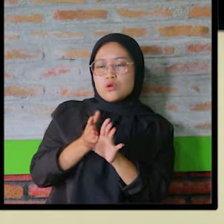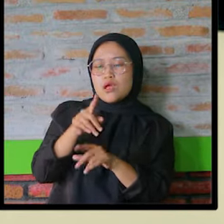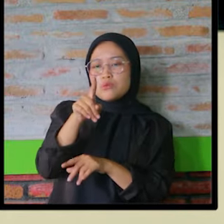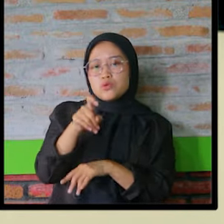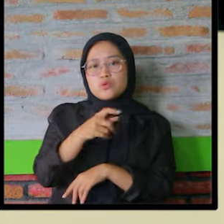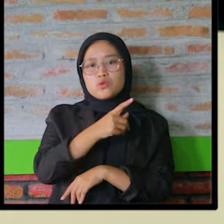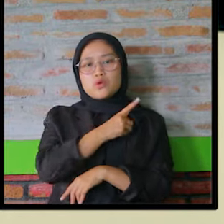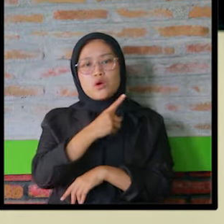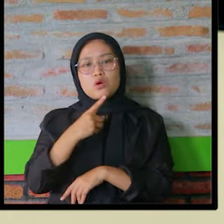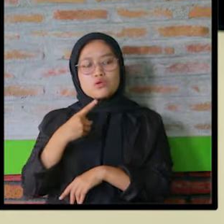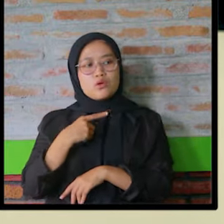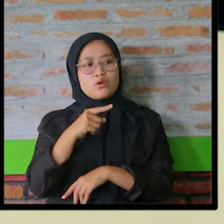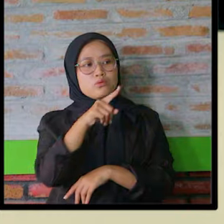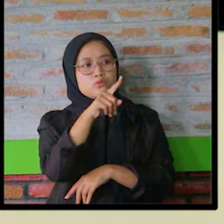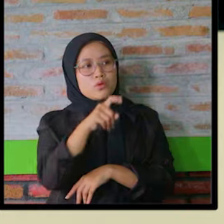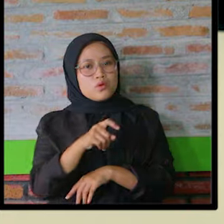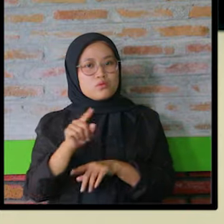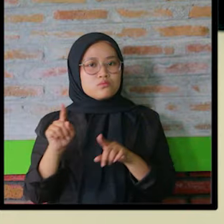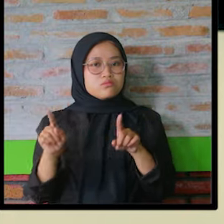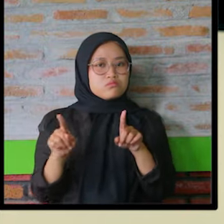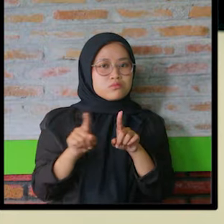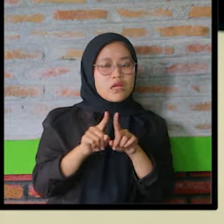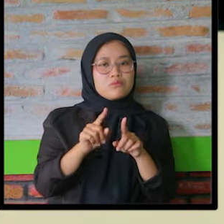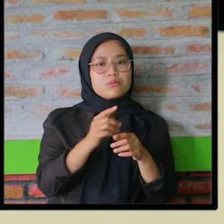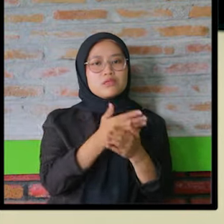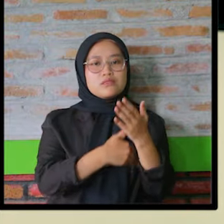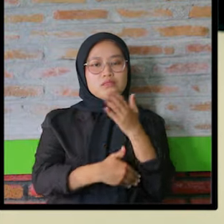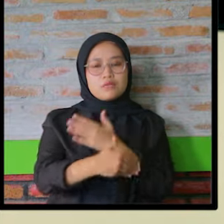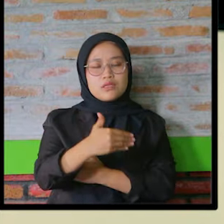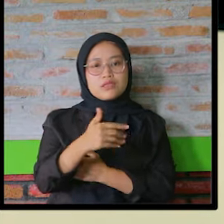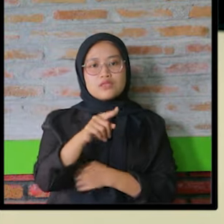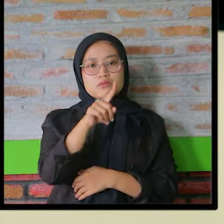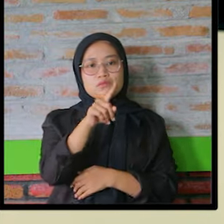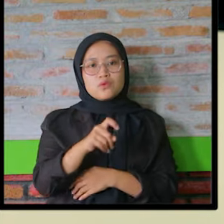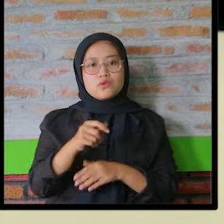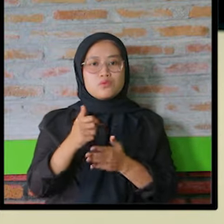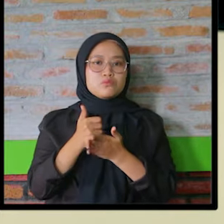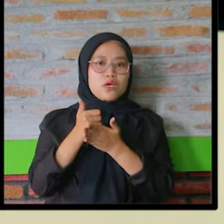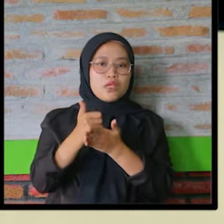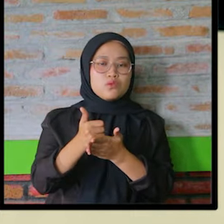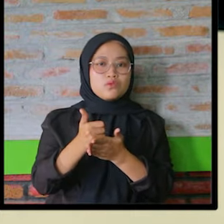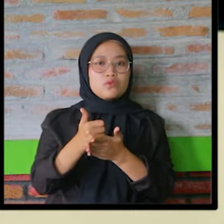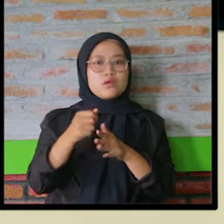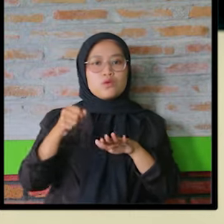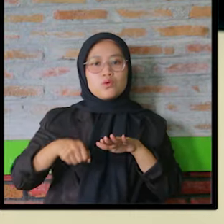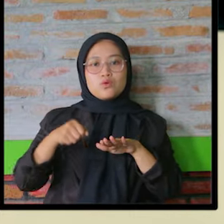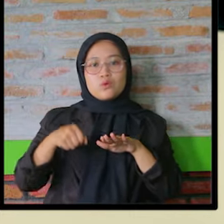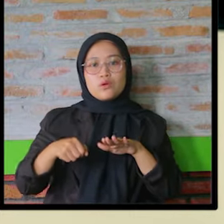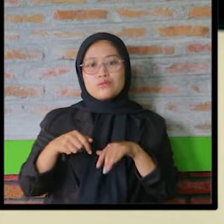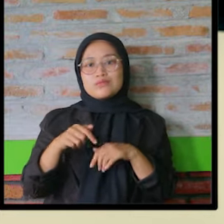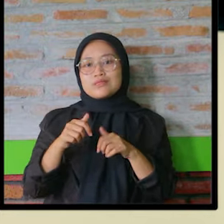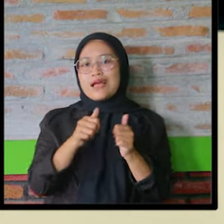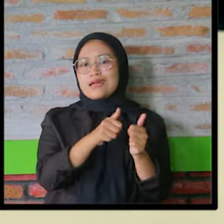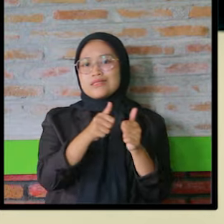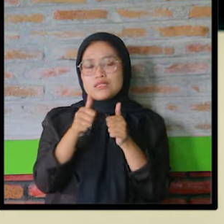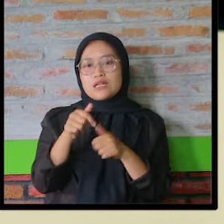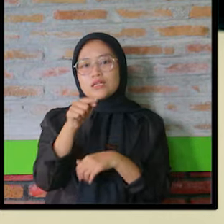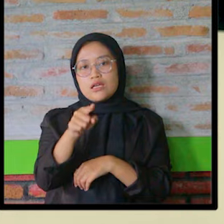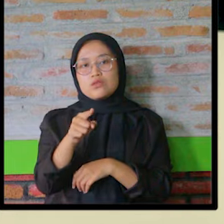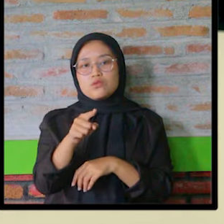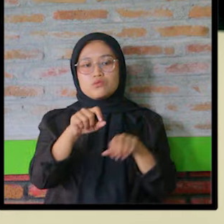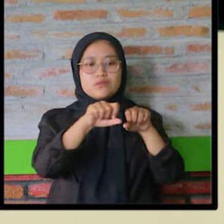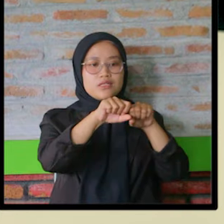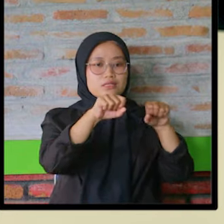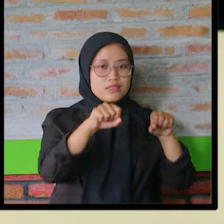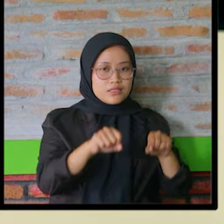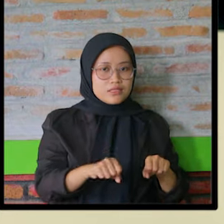penyanding disabilitas Oh ini butuh bantuan hukum ini butuh ini tersediaan itu secara sistem ada